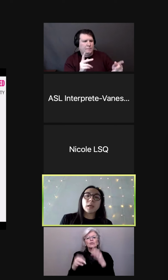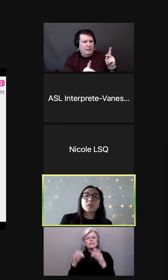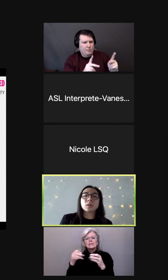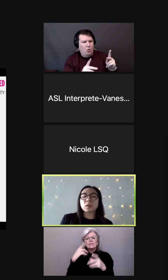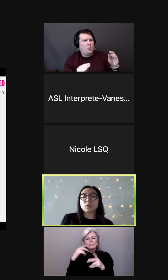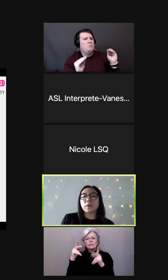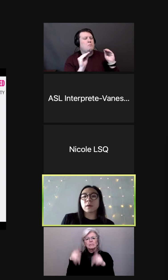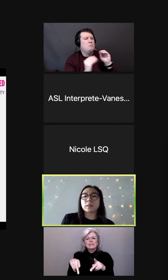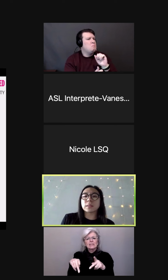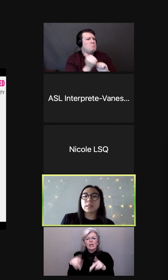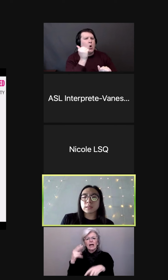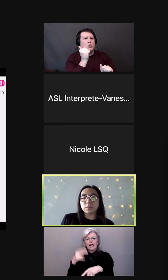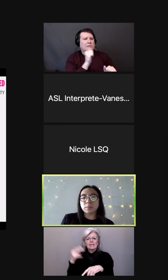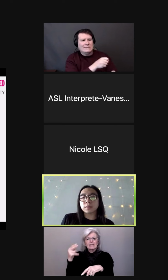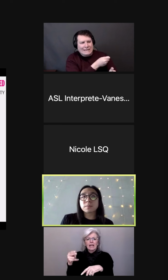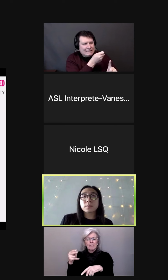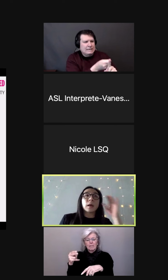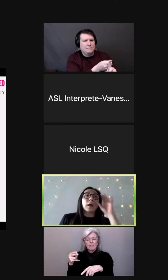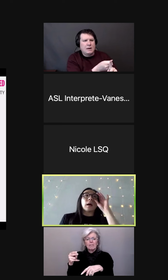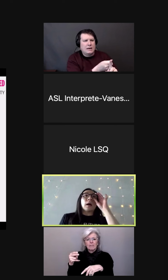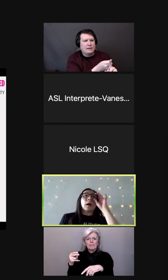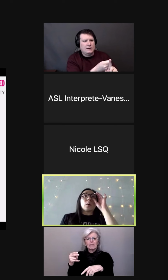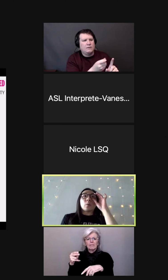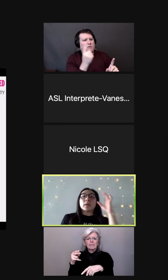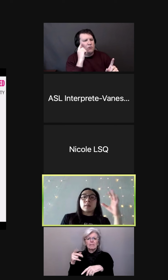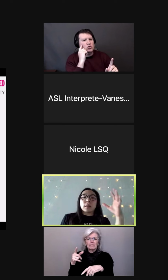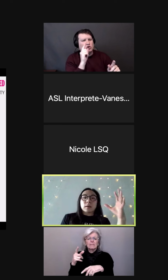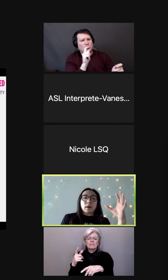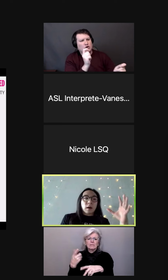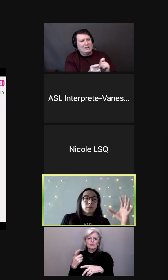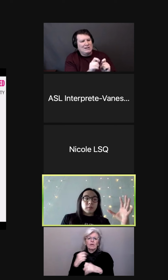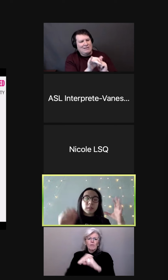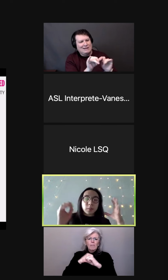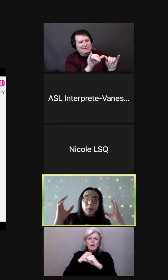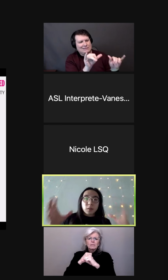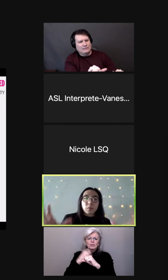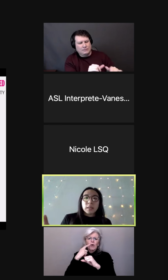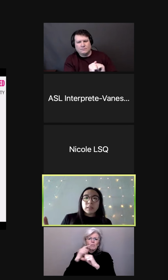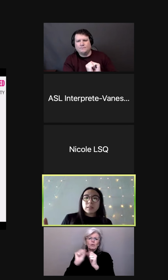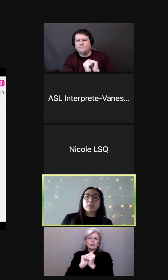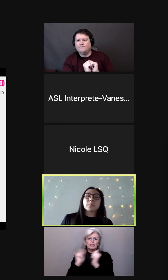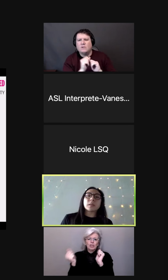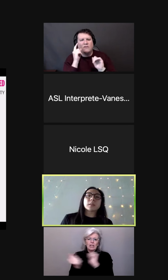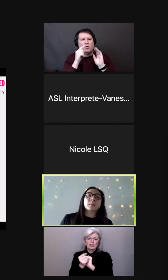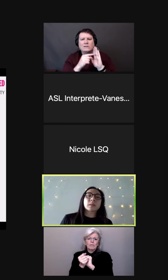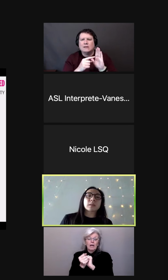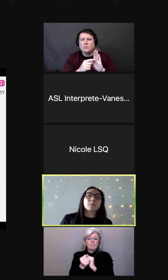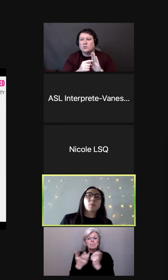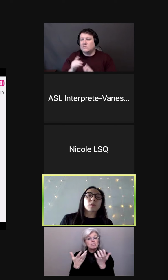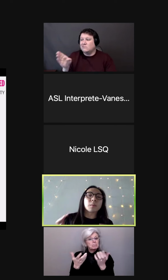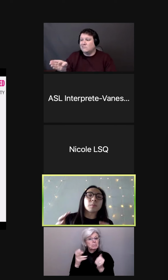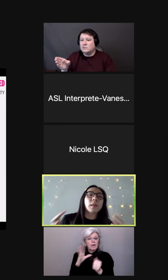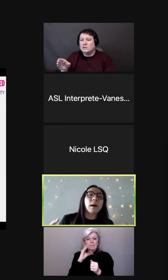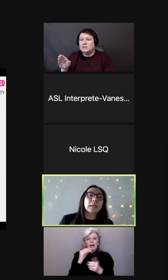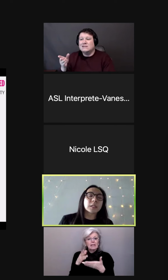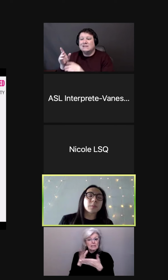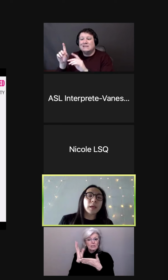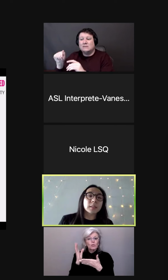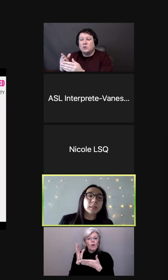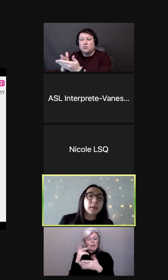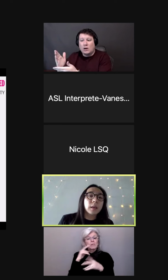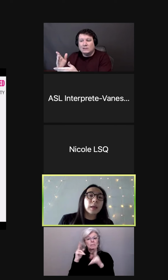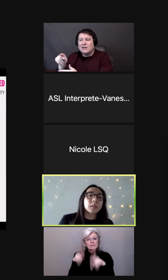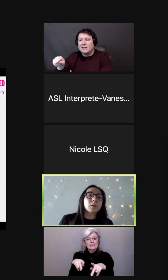handicapées fait la promotion du changement. On peut parler des droits pour les